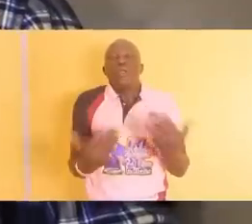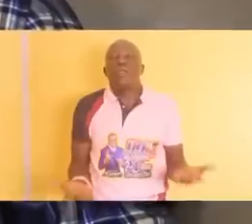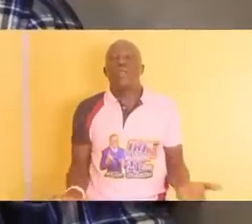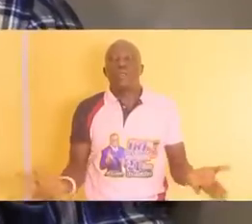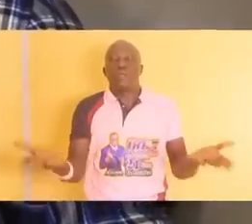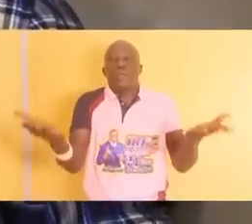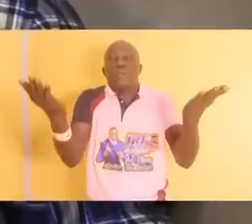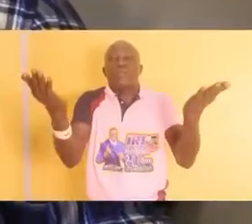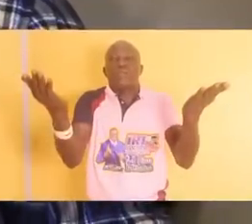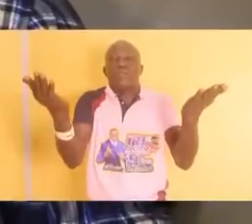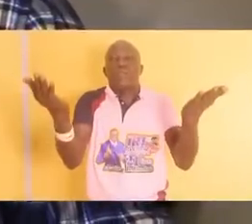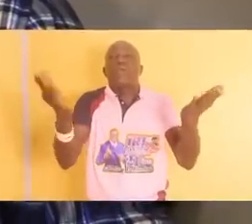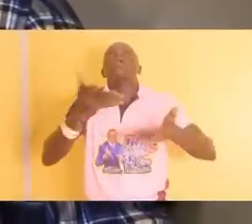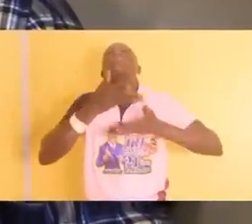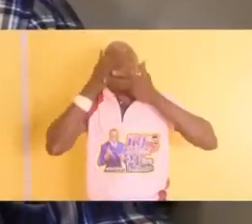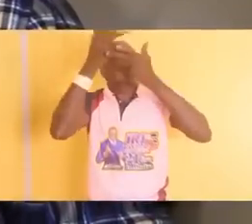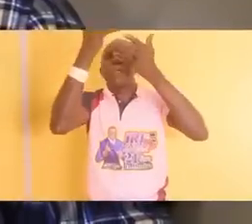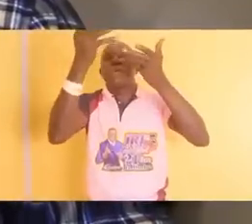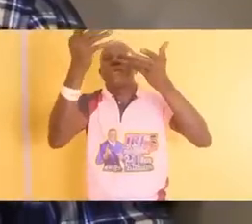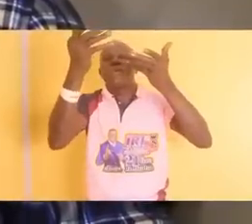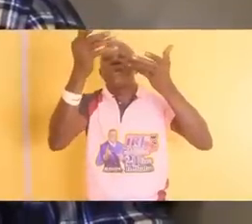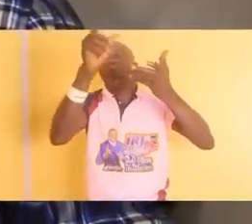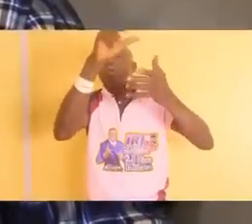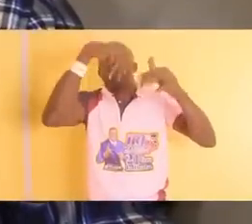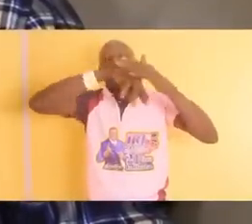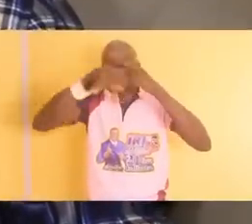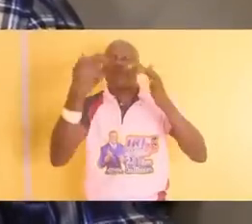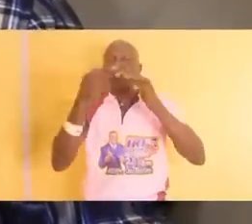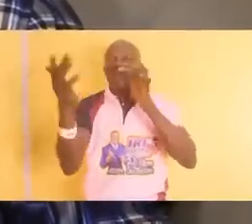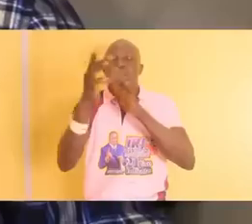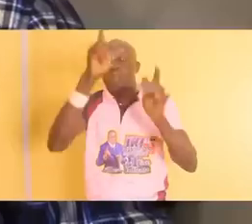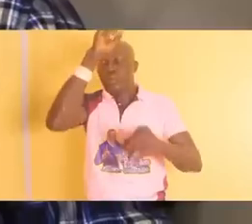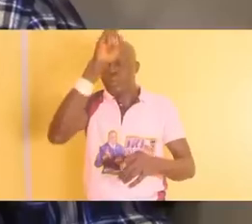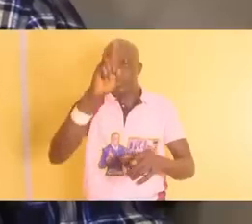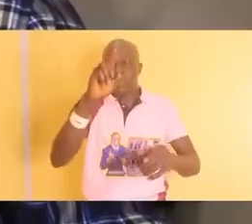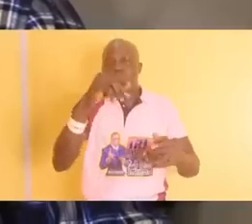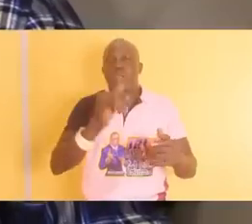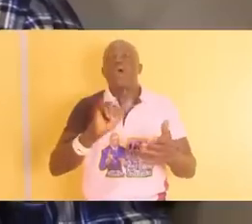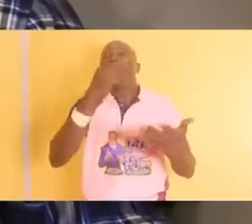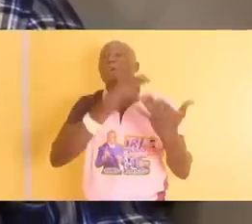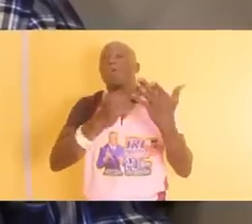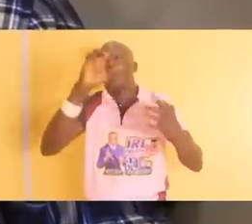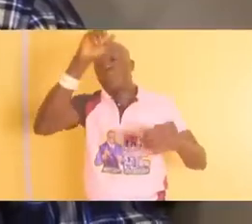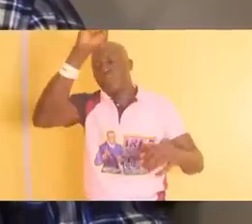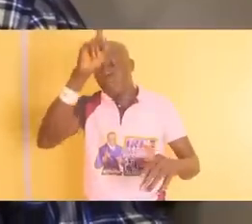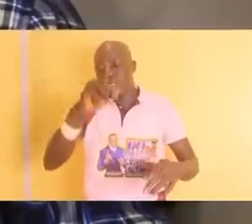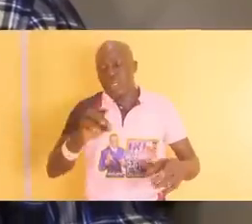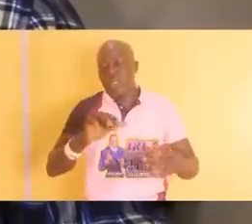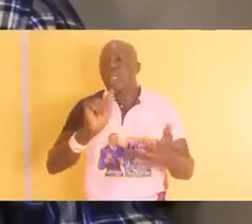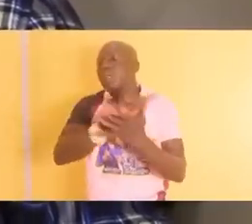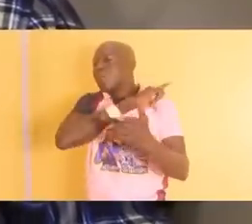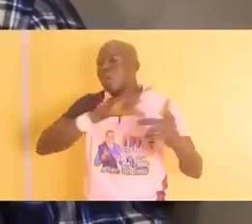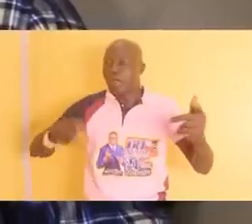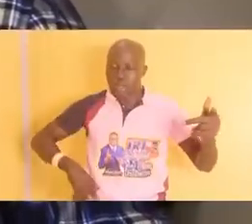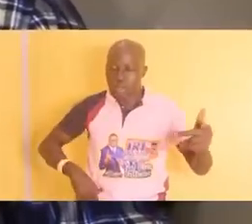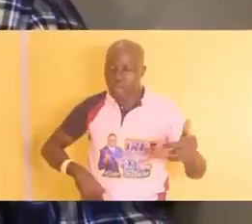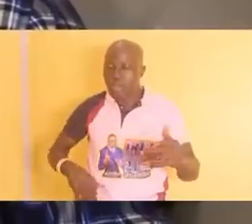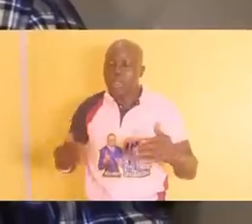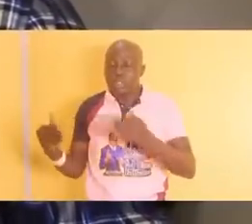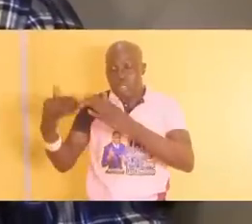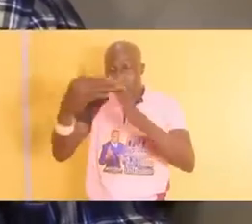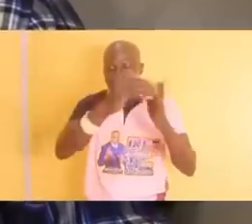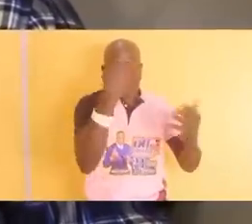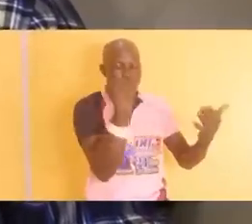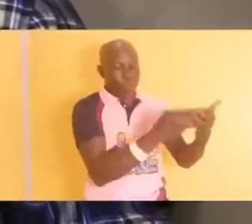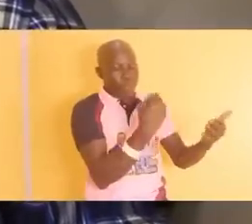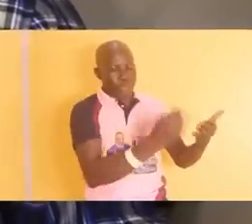ọwọ́ sọ̀kì wà á pariwo orúkọ jésù lẹ́ẹ̀kan ẹ pé ẹ̀mẹ́ mẹ́má ọlọ́wọ́ olùdarí